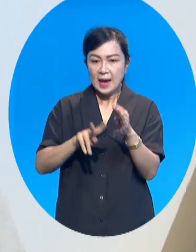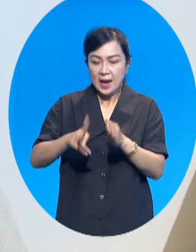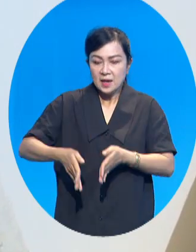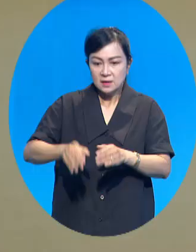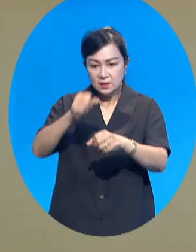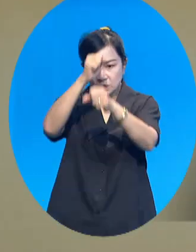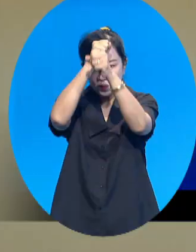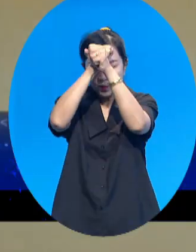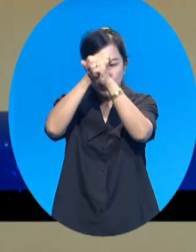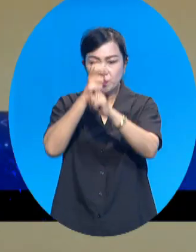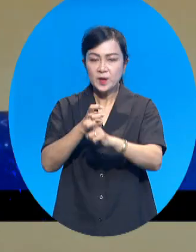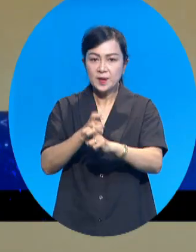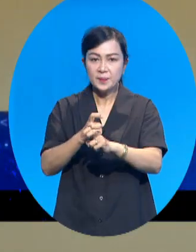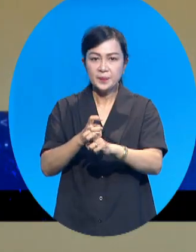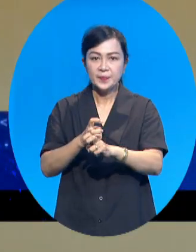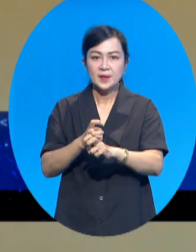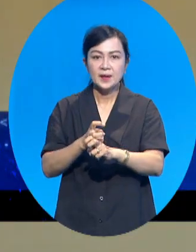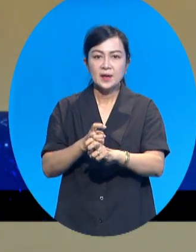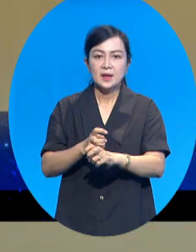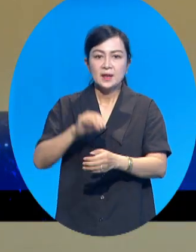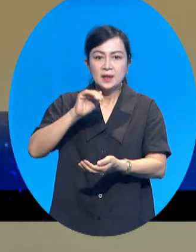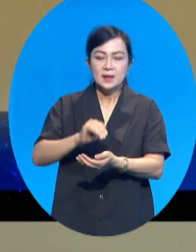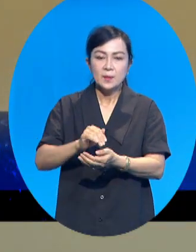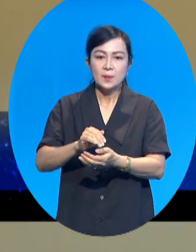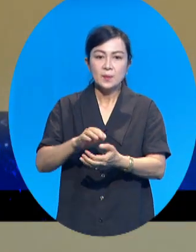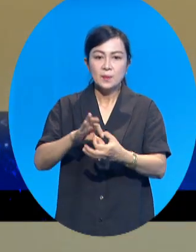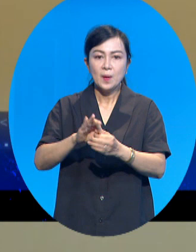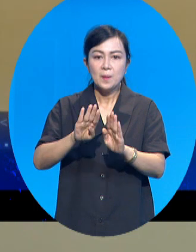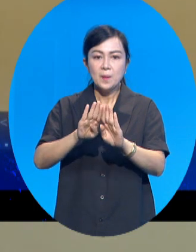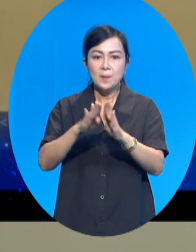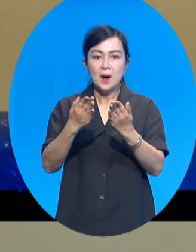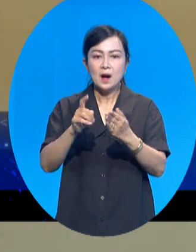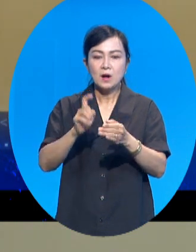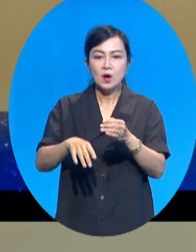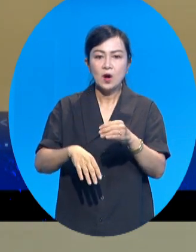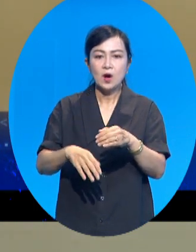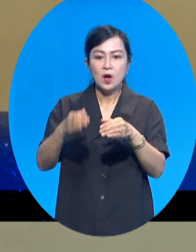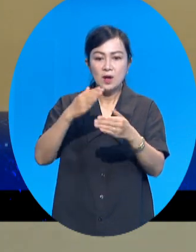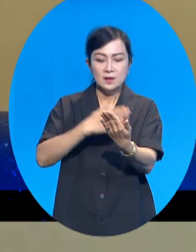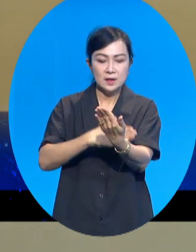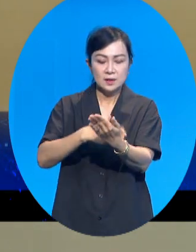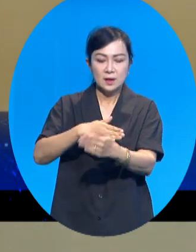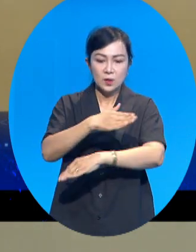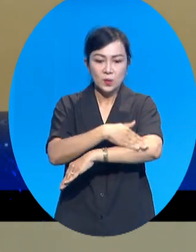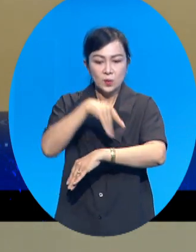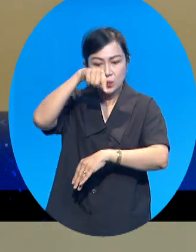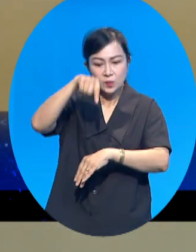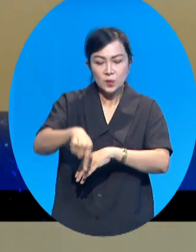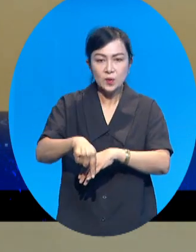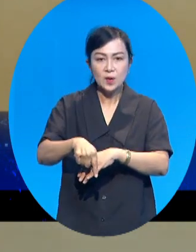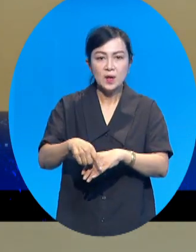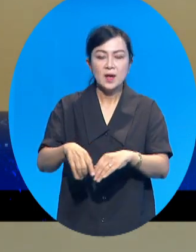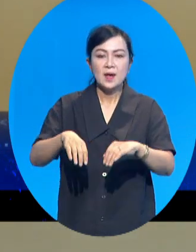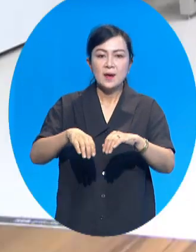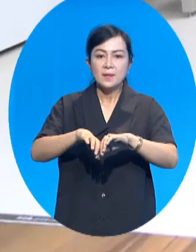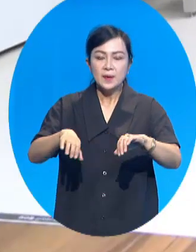hiểm sang ban công có khoảng trống được đậy nắp có khóa mốc mở nắp ban công sẽ có thang cứu hộ di chuyển xuống dưới ngoài ra vách ngăn